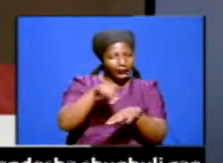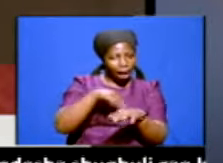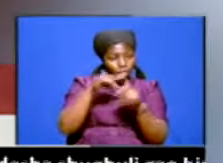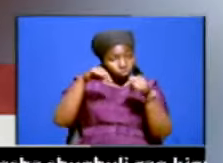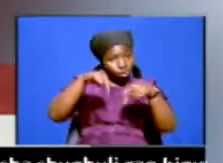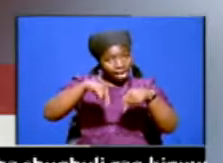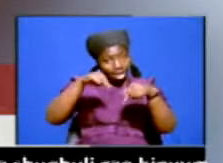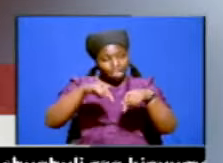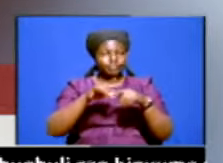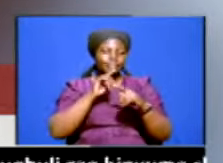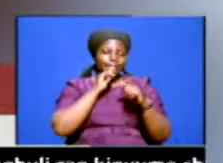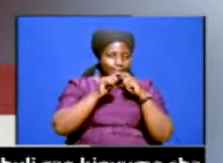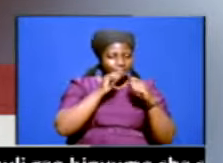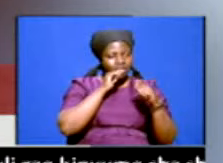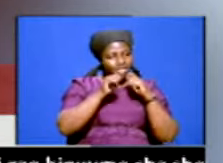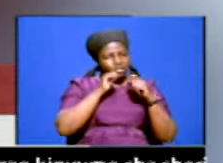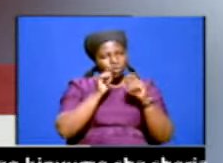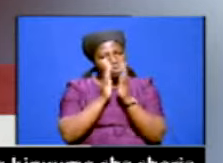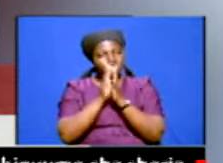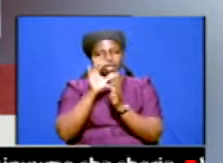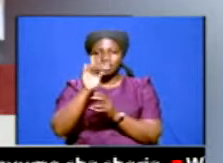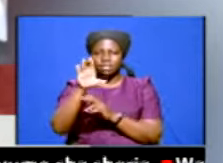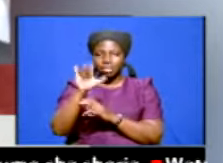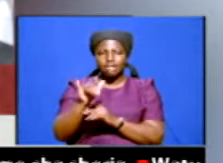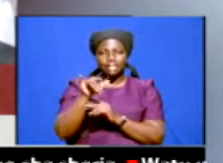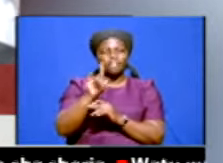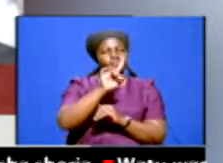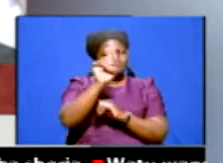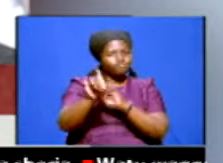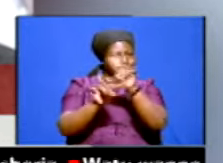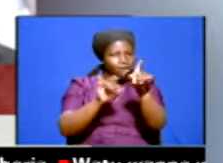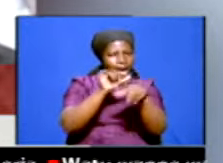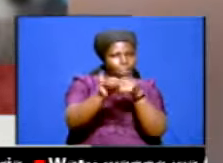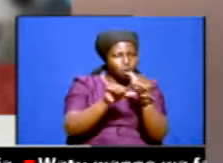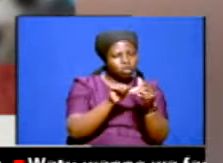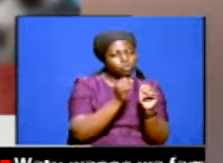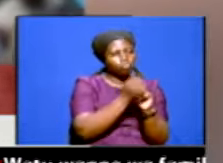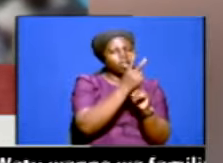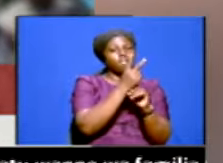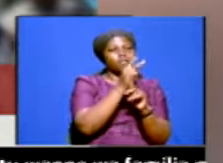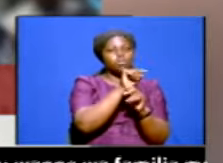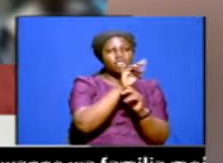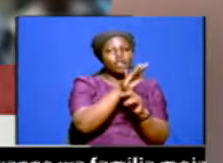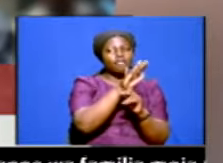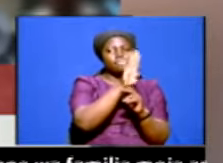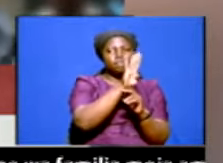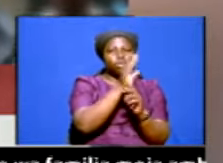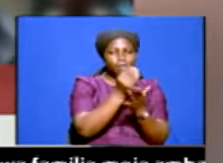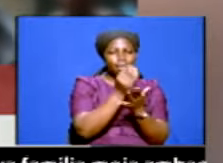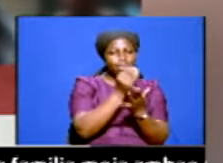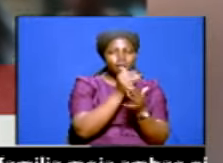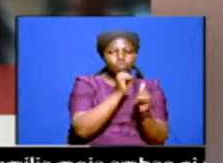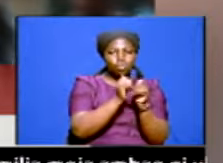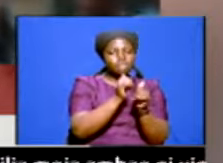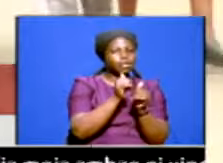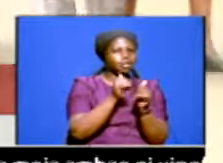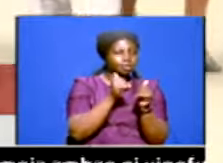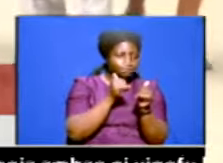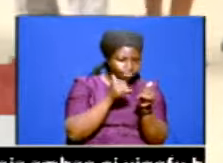DCI, alisemekana kuhojiwa kuhusu chanzo cha shilingi bilioni 12.5 zilizopitia kwenye akaunti